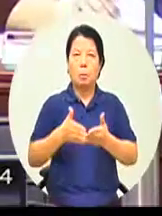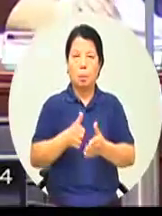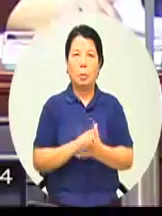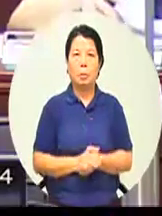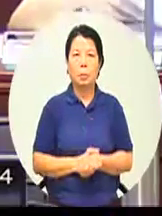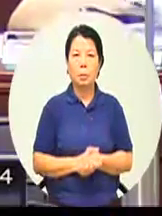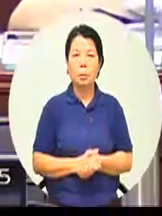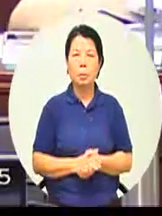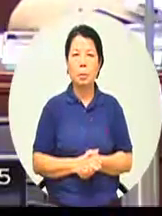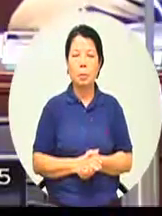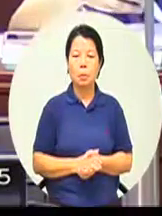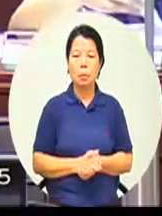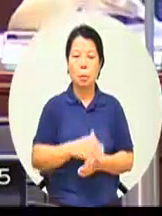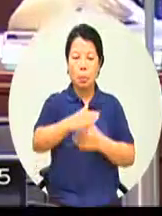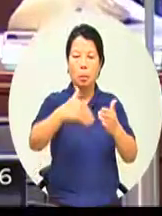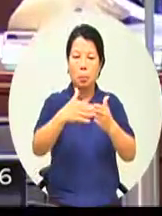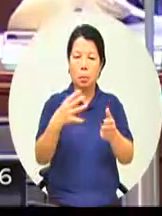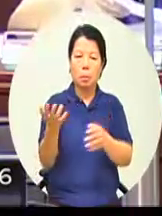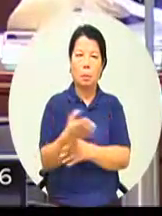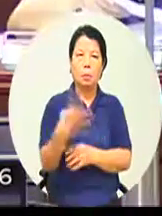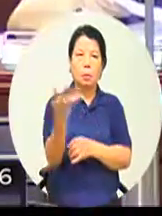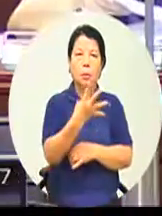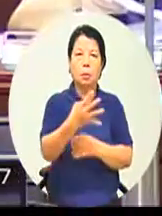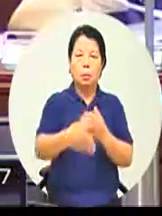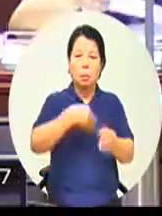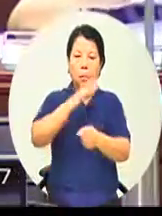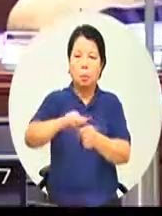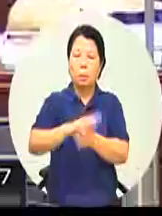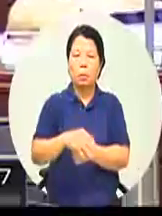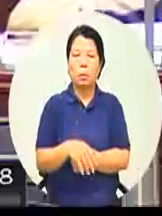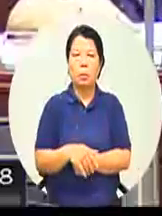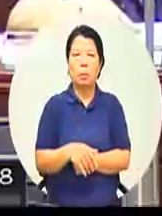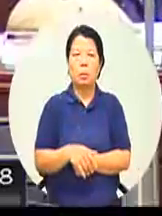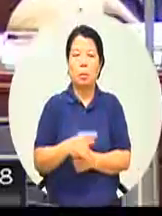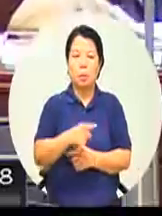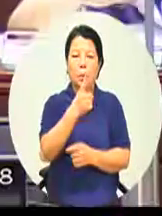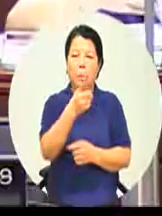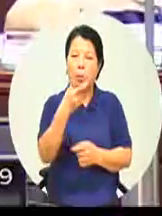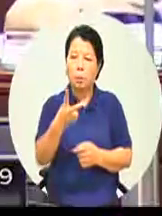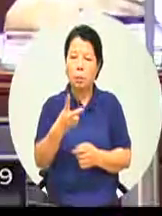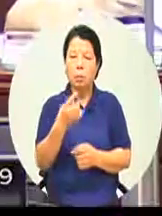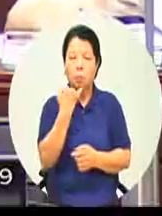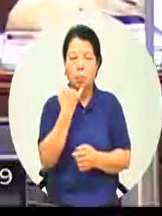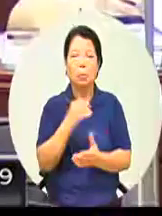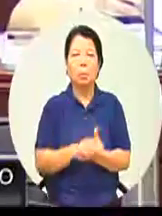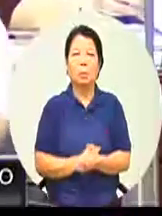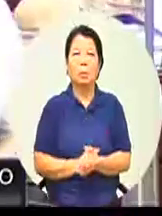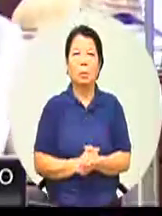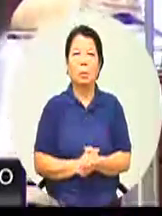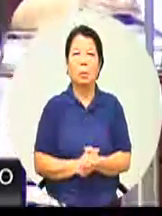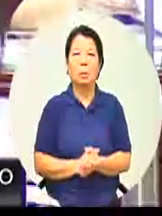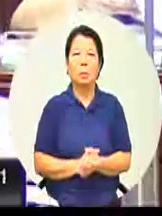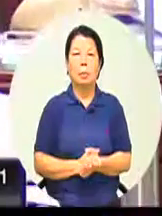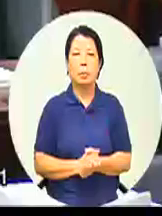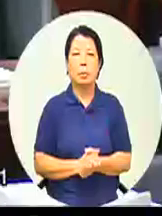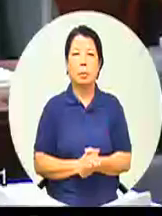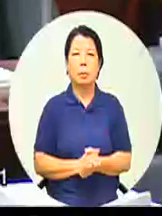嘛， 是有4个全部核准的比例，我看也是不高，可能是1个2个这样一直来。 好， 好吗？ 好，谢谢哈、